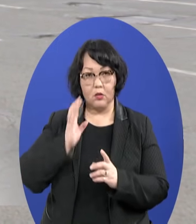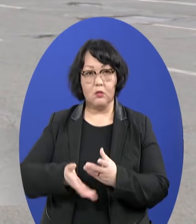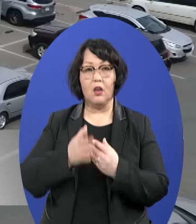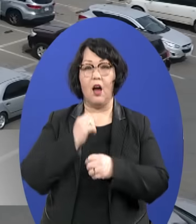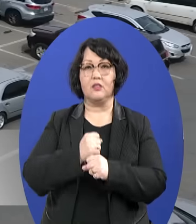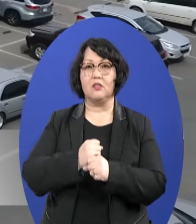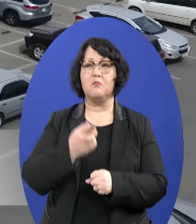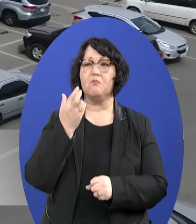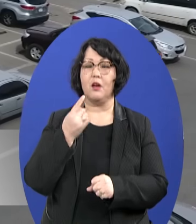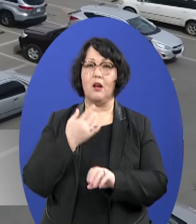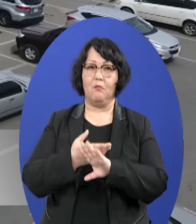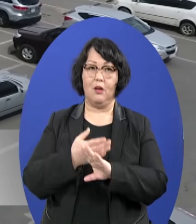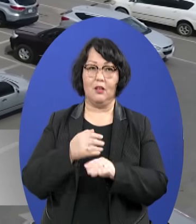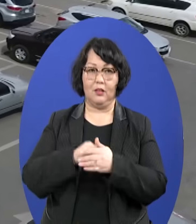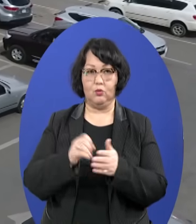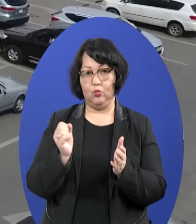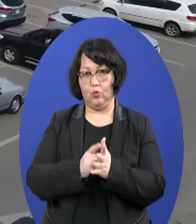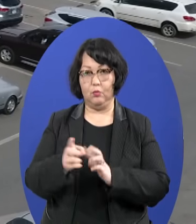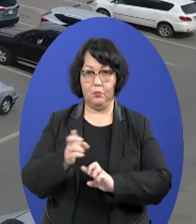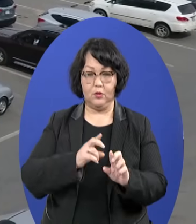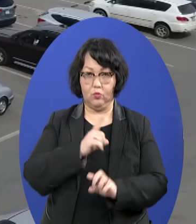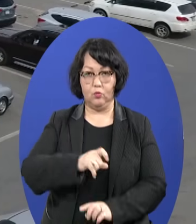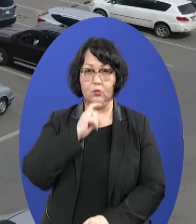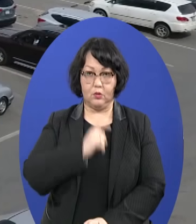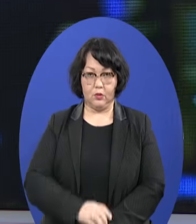чухал гэдгийг бизнес эрхлэгчид хэлж байна.